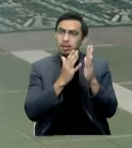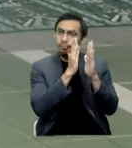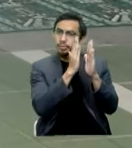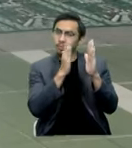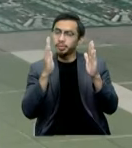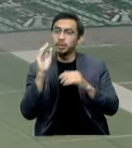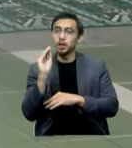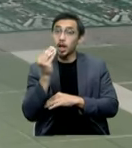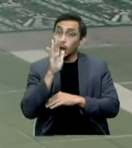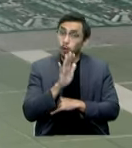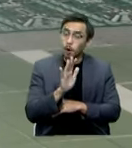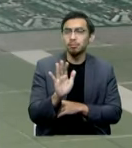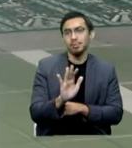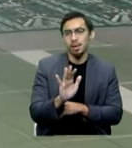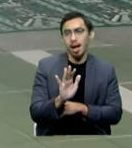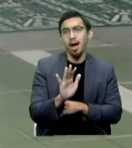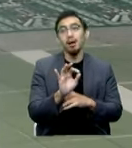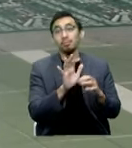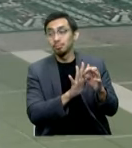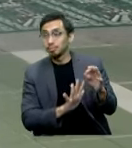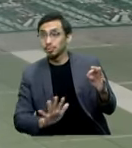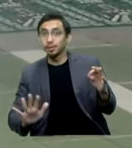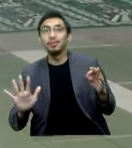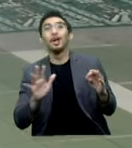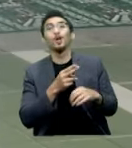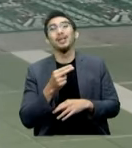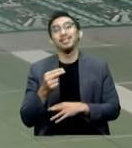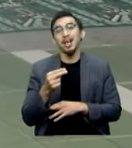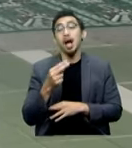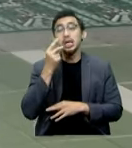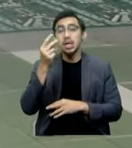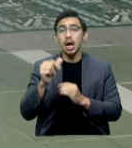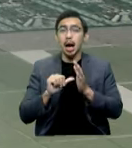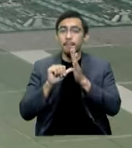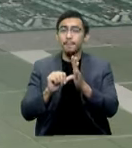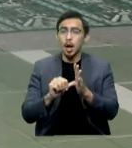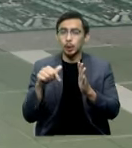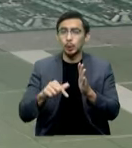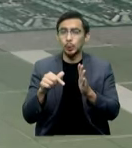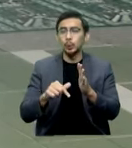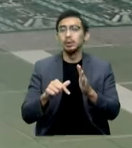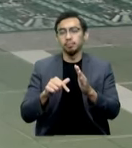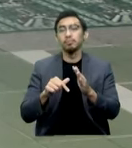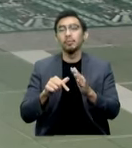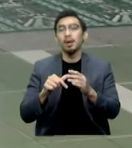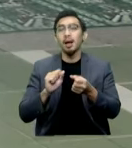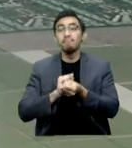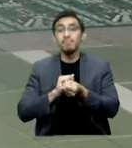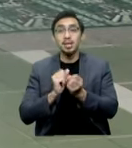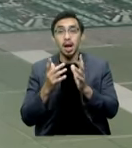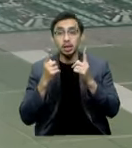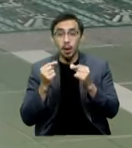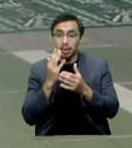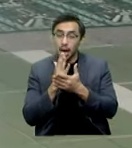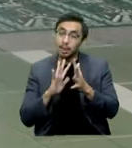hampir ke seluruh Indonesia. Kita juga sedang merencanakan bantuan untuk beberapa bencana alam yang ada di Jawa Tengah maupun di Jawa Timur saat